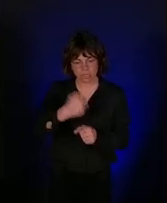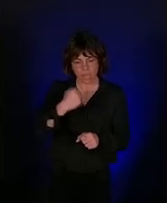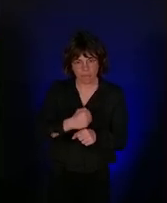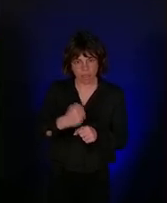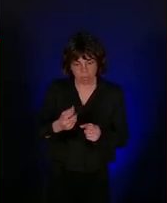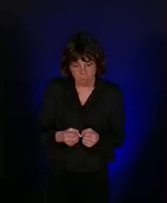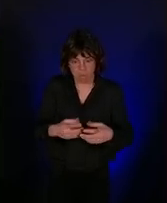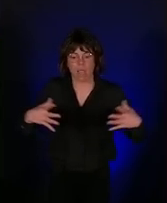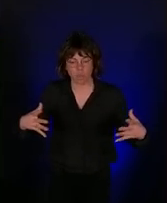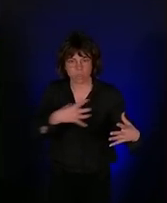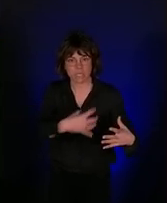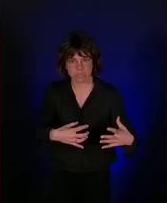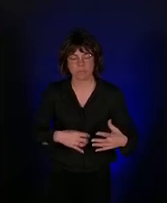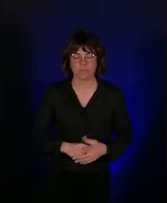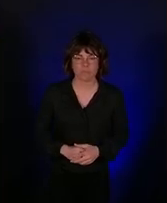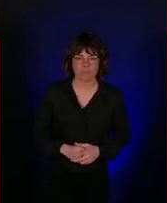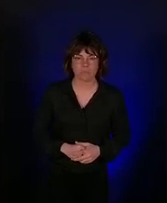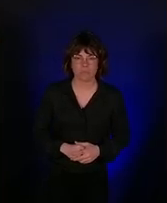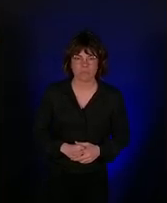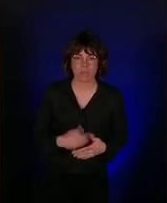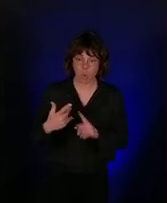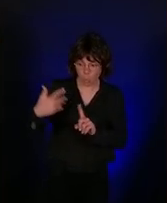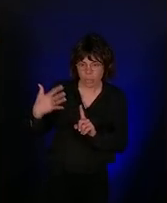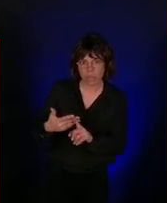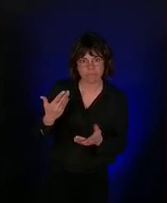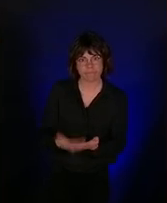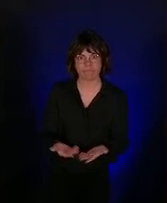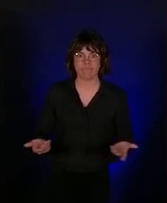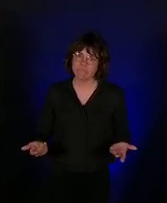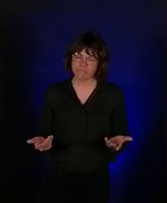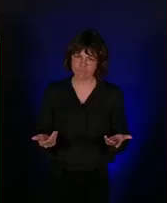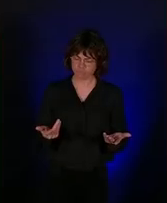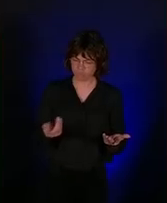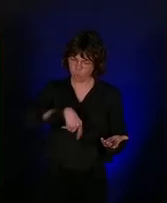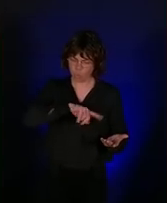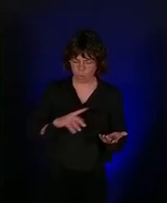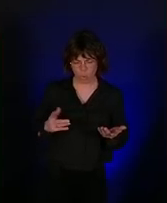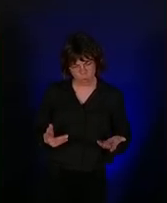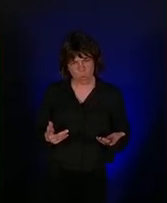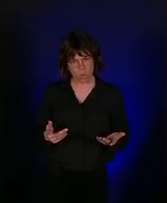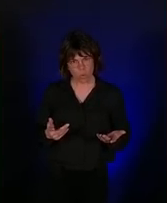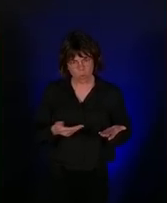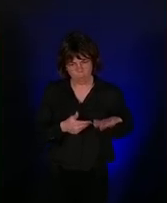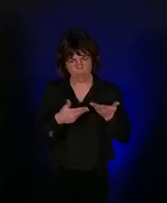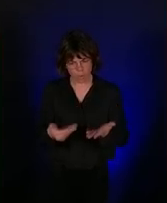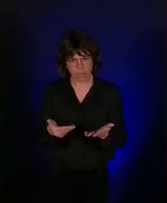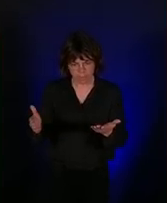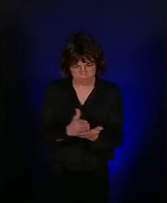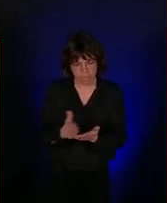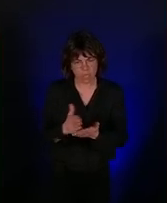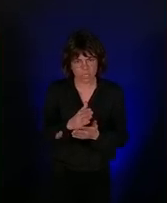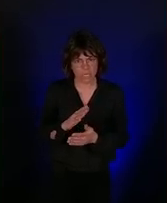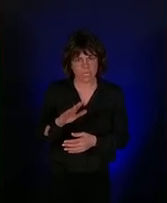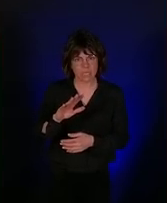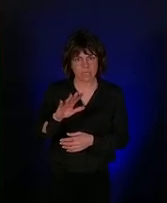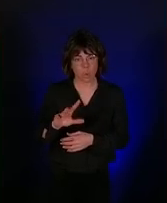créateur de richesses. Dans ce contexte, nous avons dû tout à la fois mettre en œuvre les orientations du